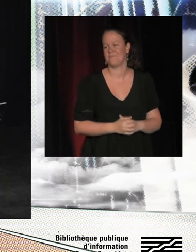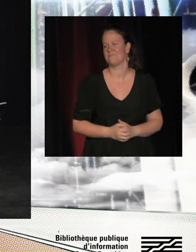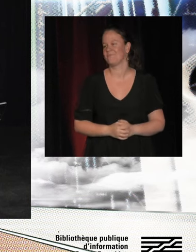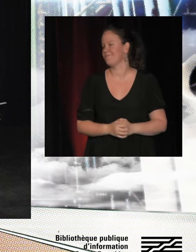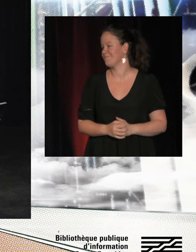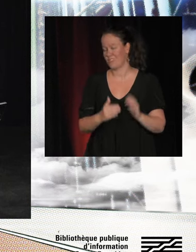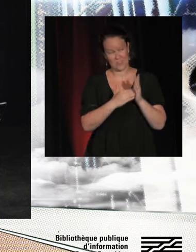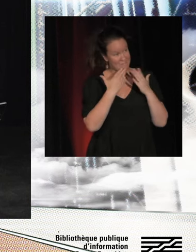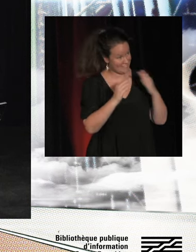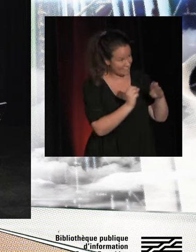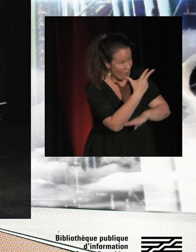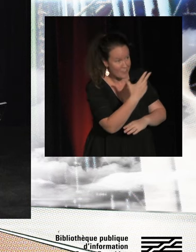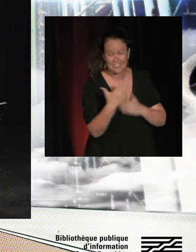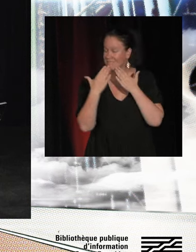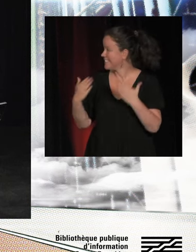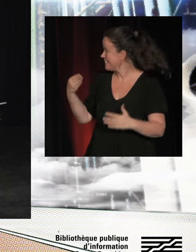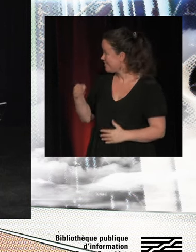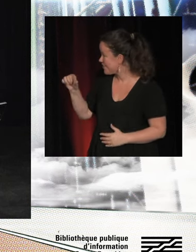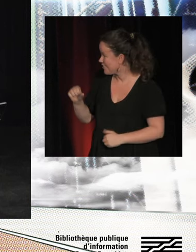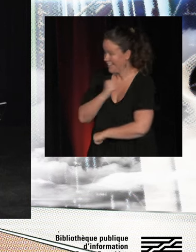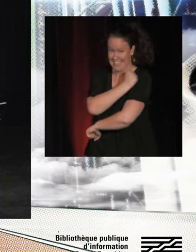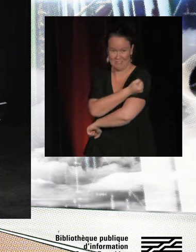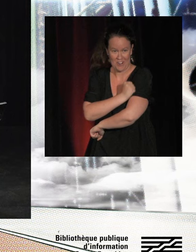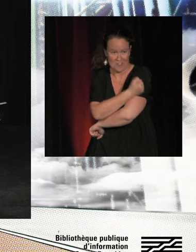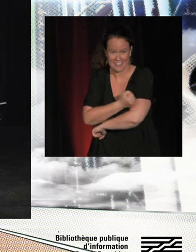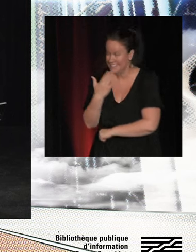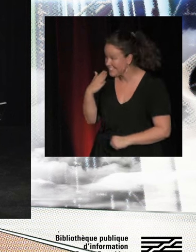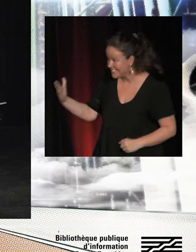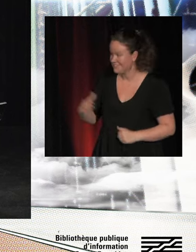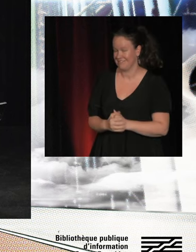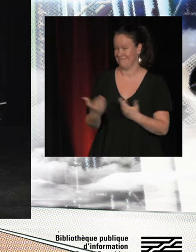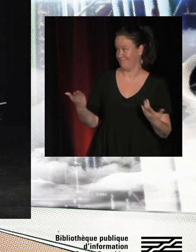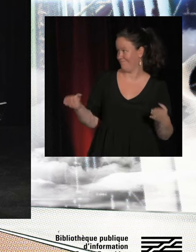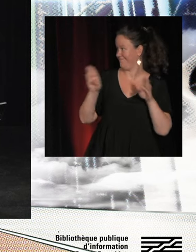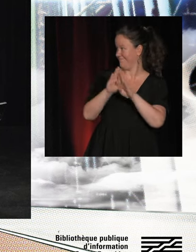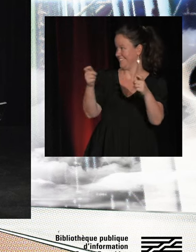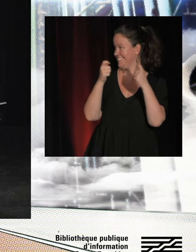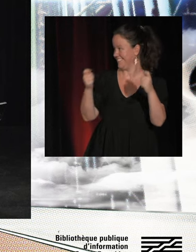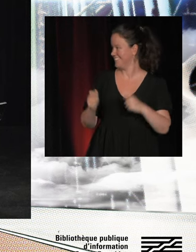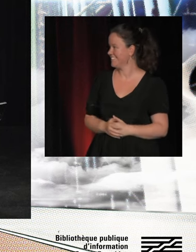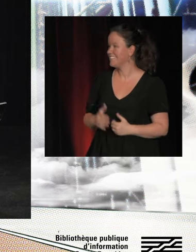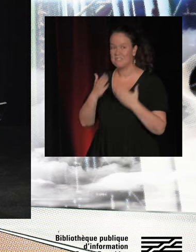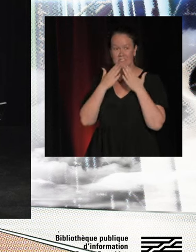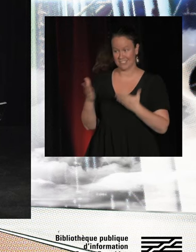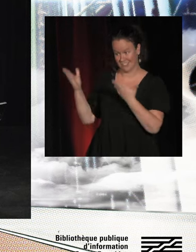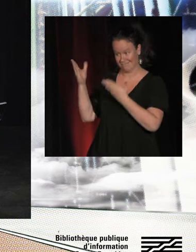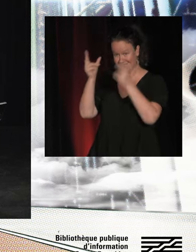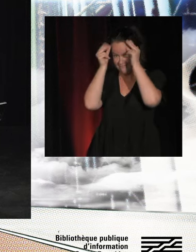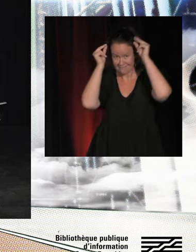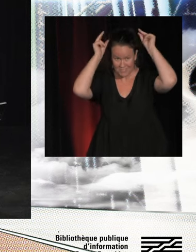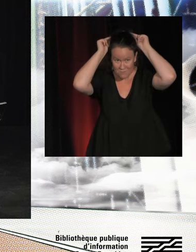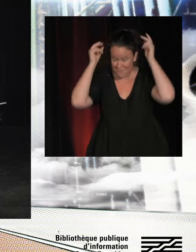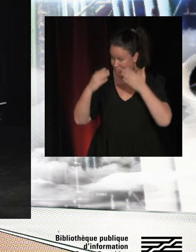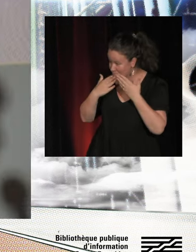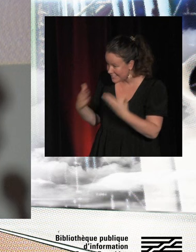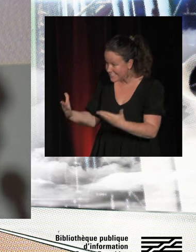merci à Trilogue, merci à Michel André qui va faire donc maintenant la clôture du festival. Merci beaucoup. Mais d'abord, merci à toi pour cette soirée et puis